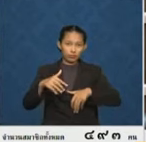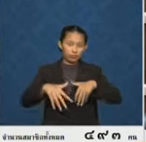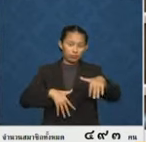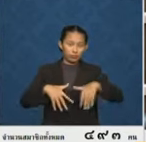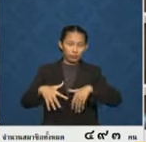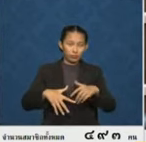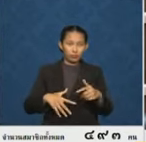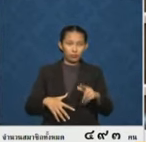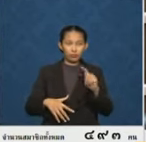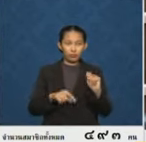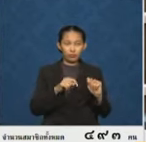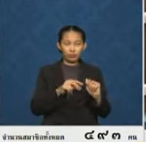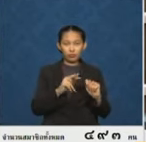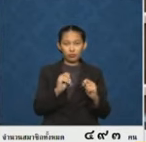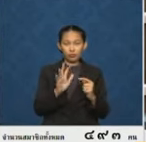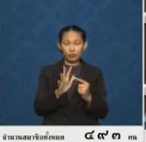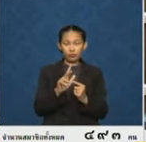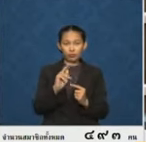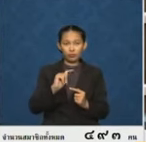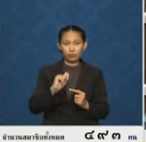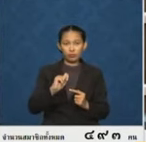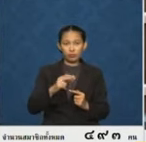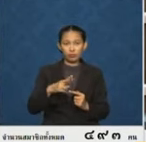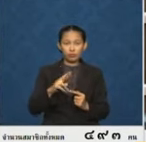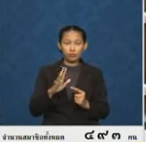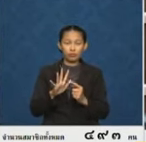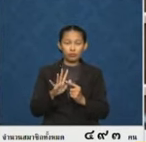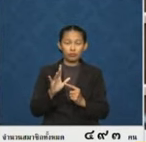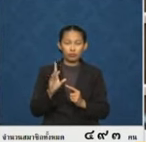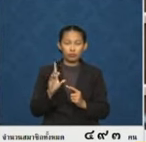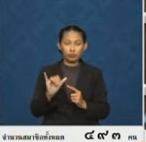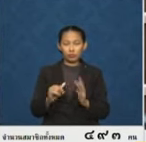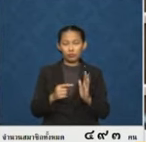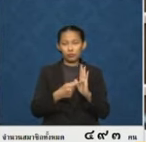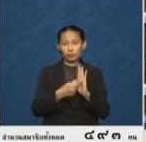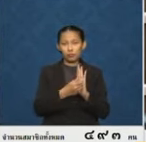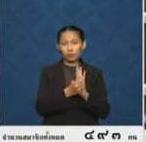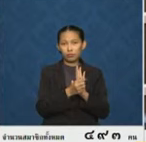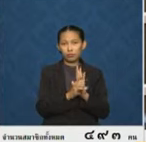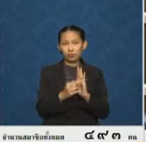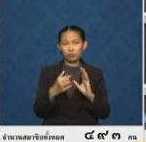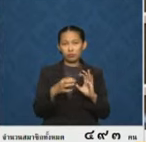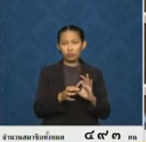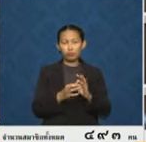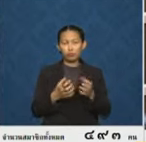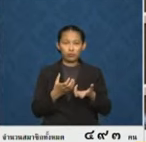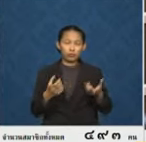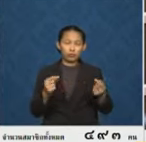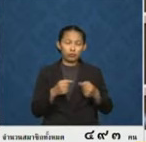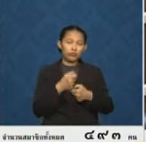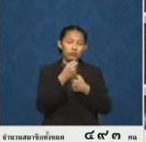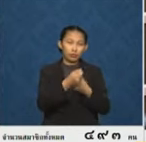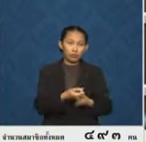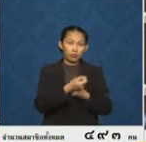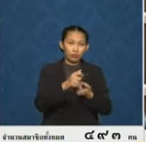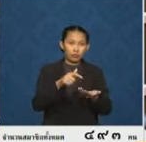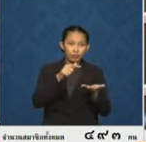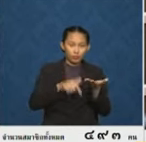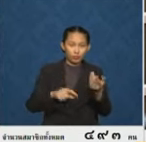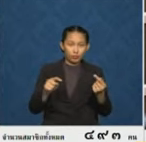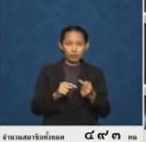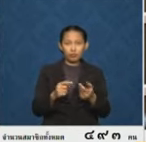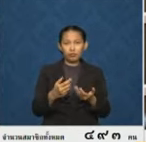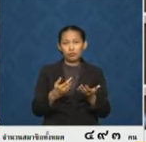ชนตำบลนาทรายอำเภอพิบูลรักษ์จังหวัดอุดรธานีเกี่ยวกับราคาพืชผลทางการเกษตรตกต่ำคือราคามัน